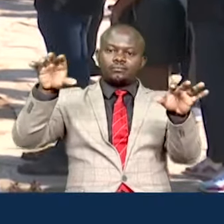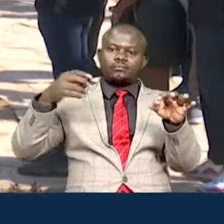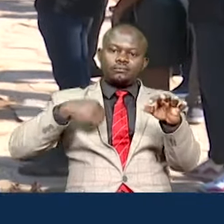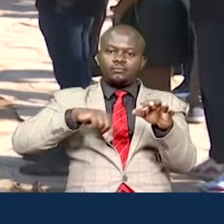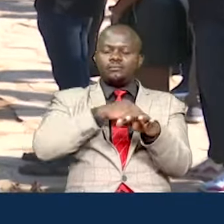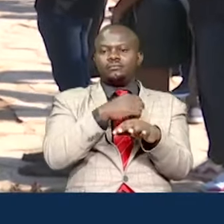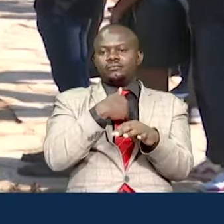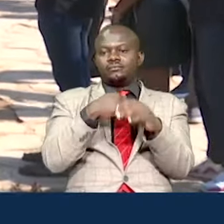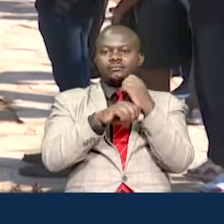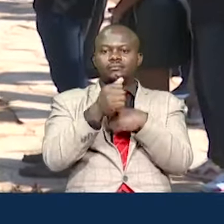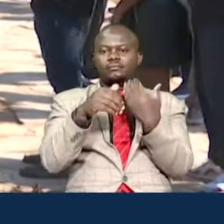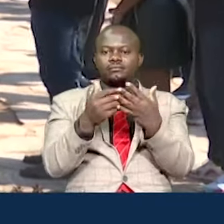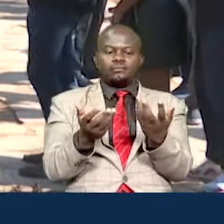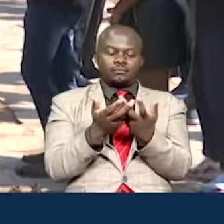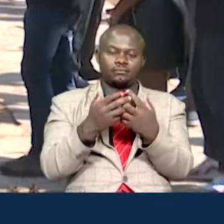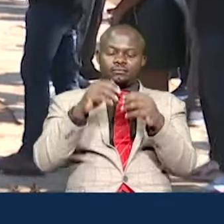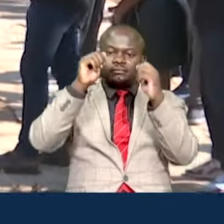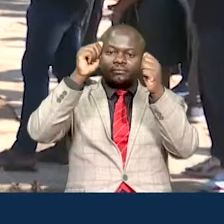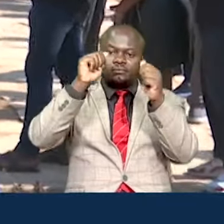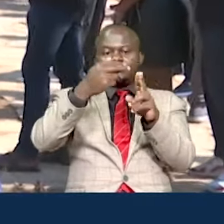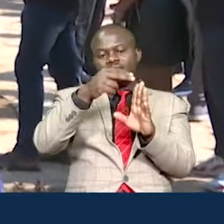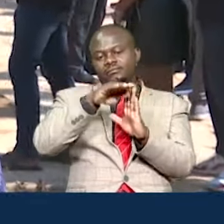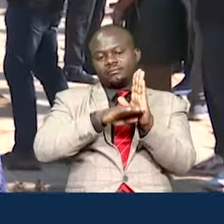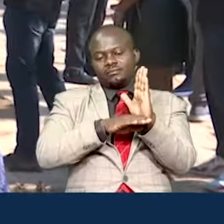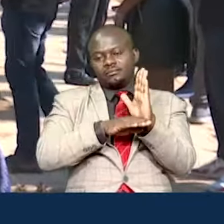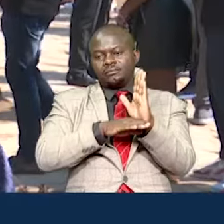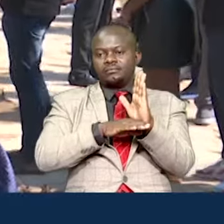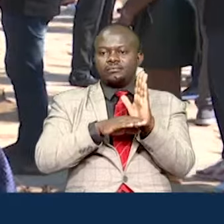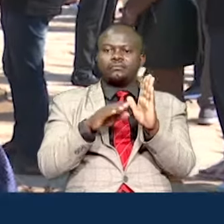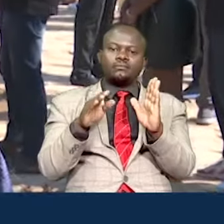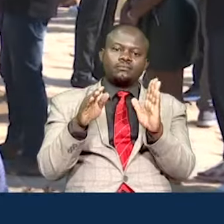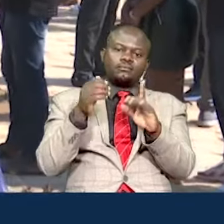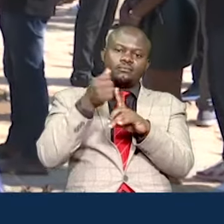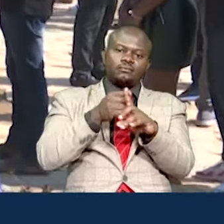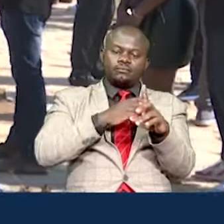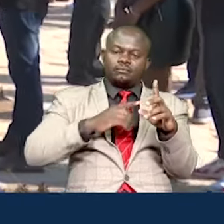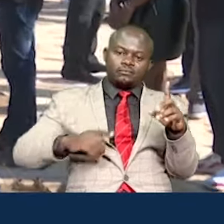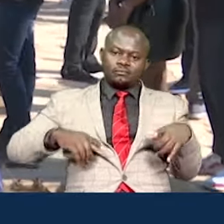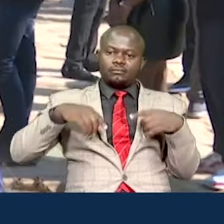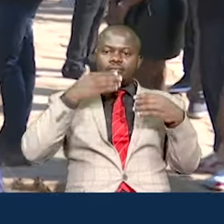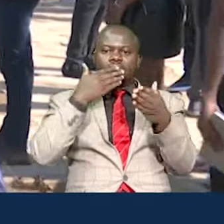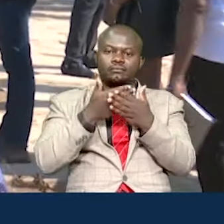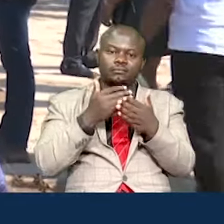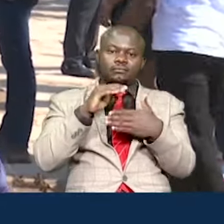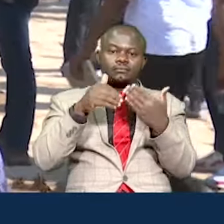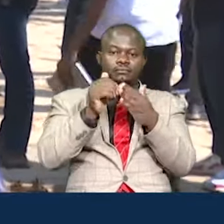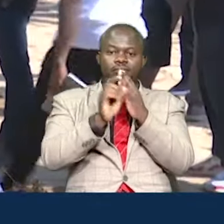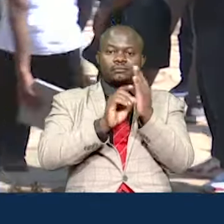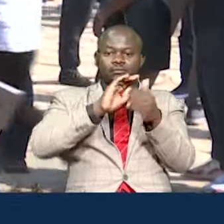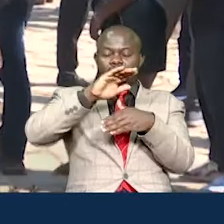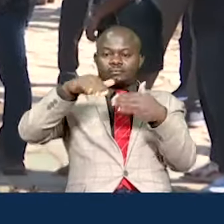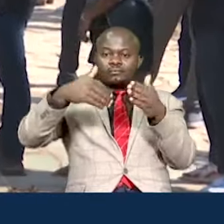kandi ibikorwa twakoze bijyanye no kwamamaza urutonde rw'abakandida b'ishyaka riharanira demokarasi n'imibereho myiza y'abaturage mu turere twose